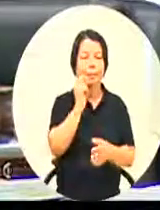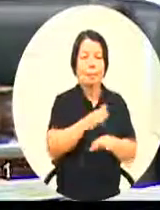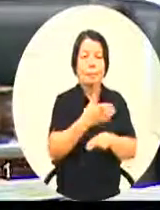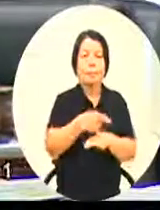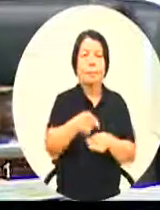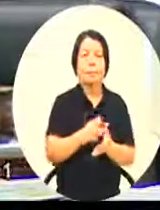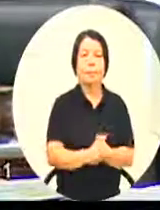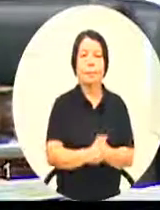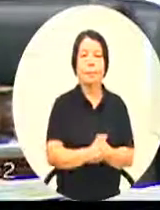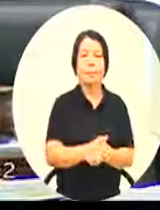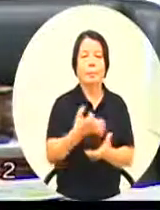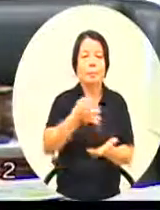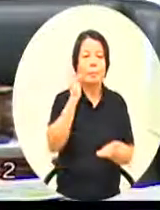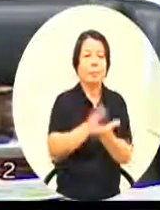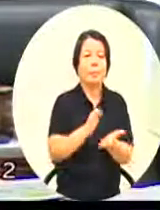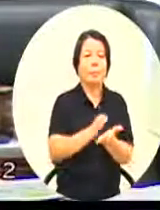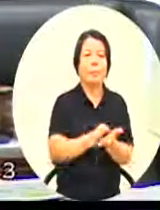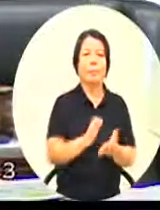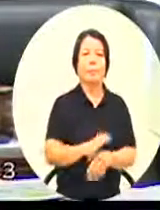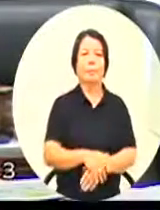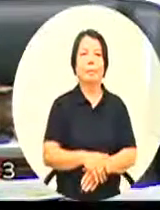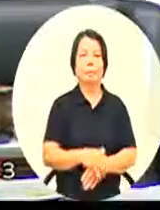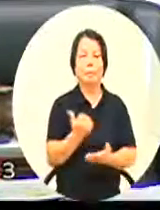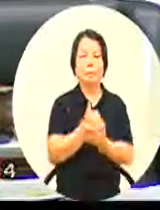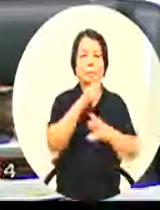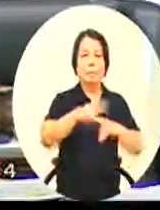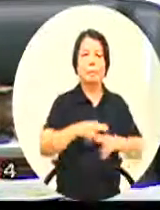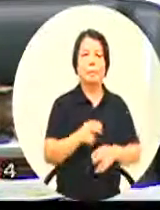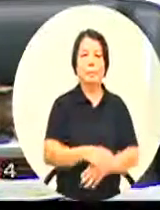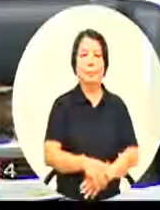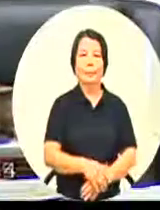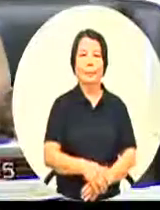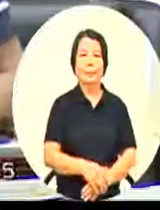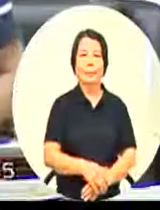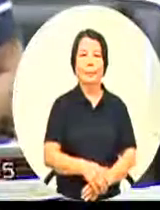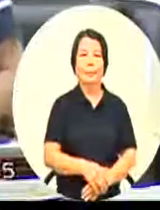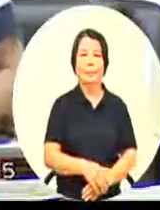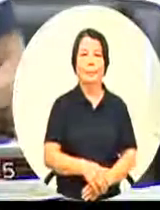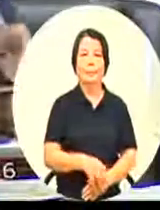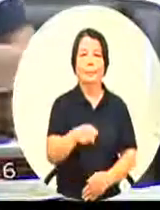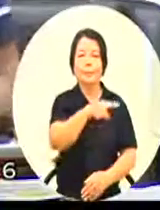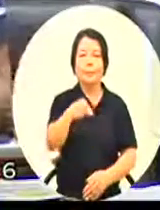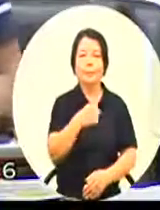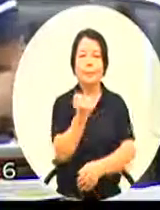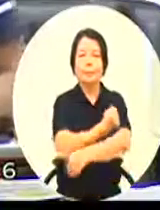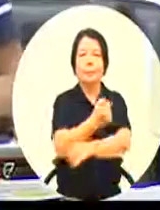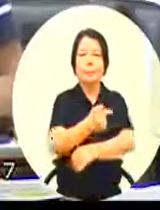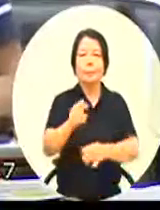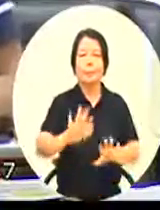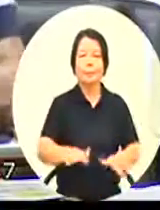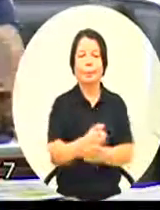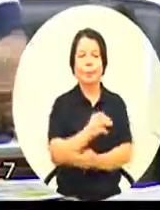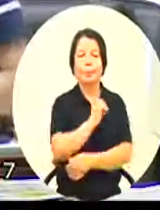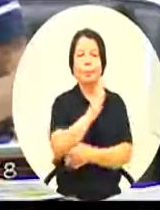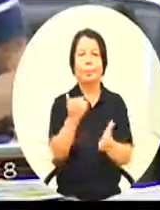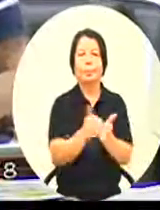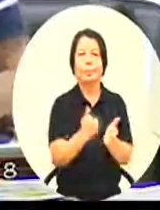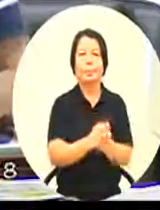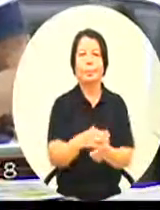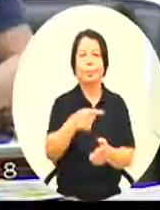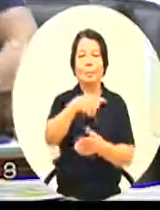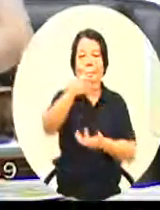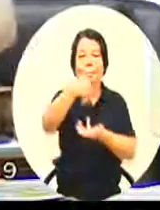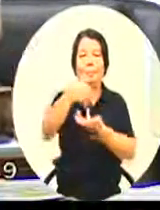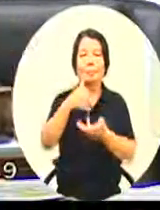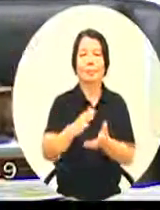经费也不会很多了哈。好，请坐了哈。 谢谢。 那大家辛苦了，咨询到这边了哈啊，大家赶快吃饭，